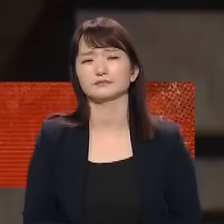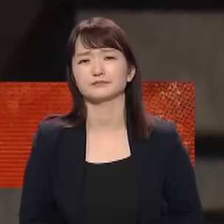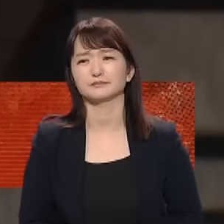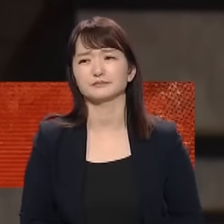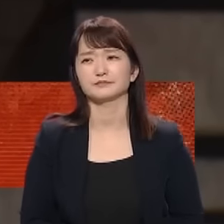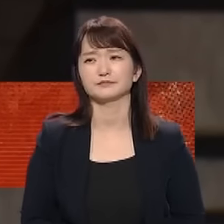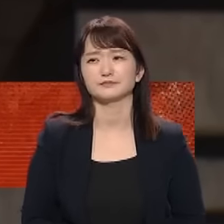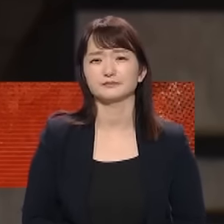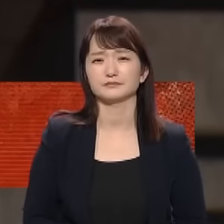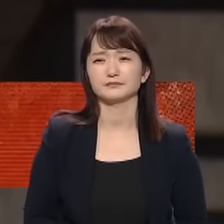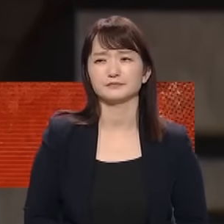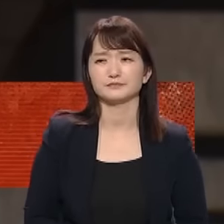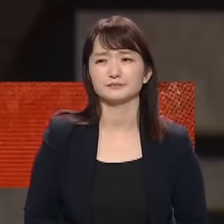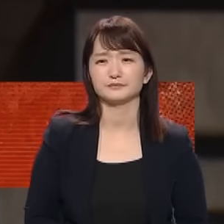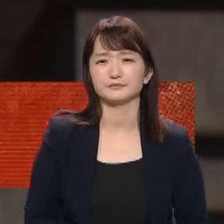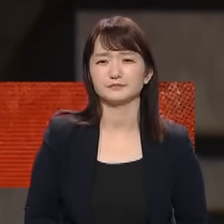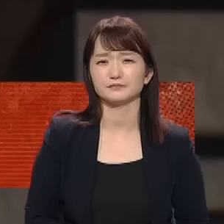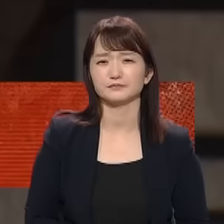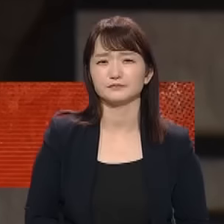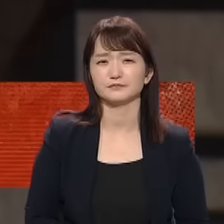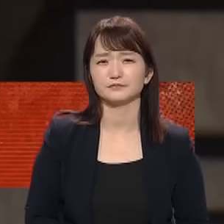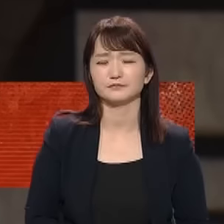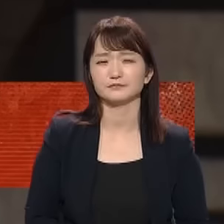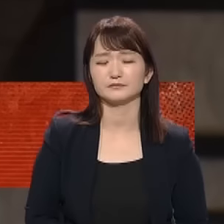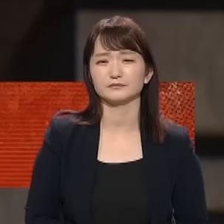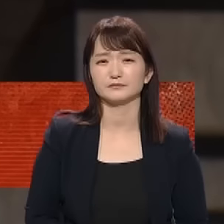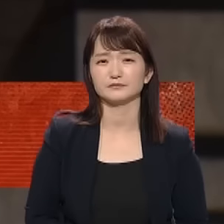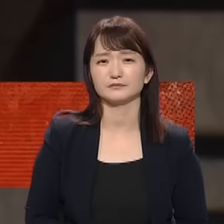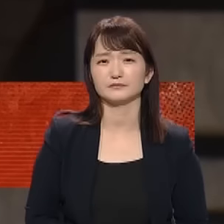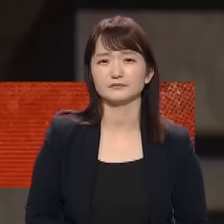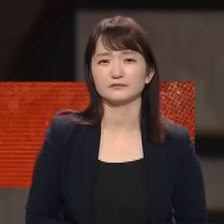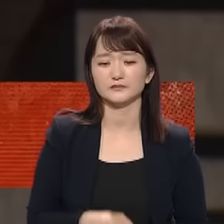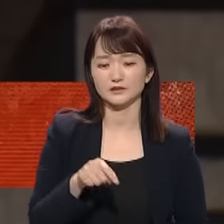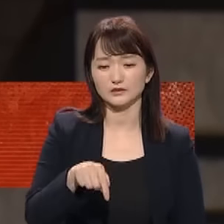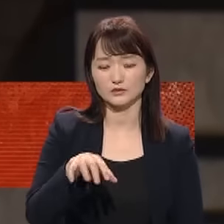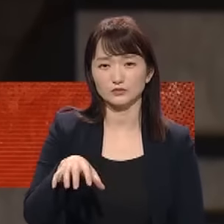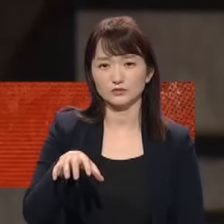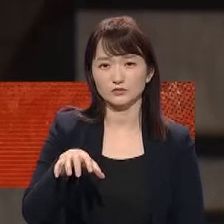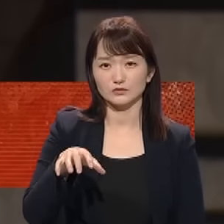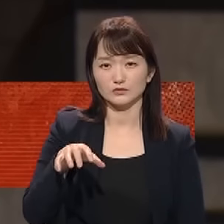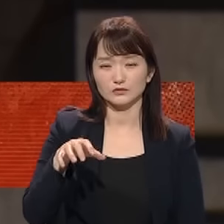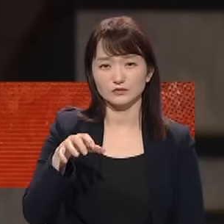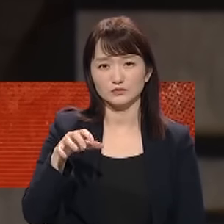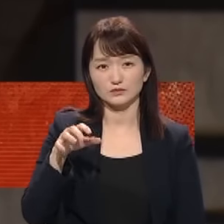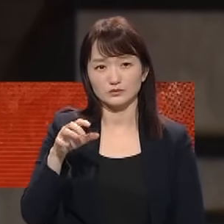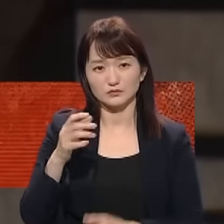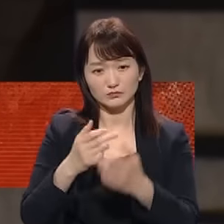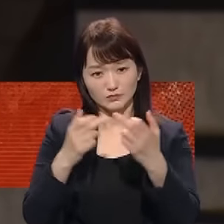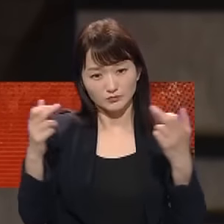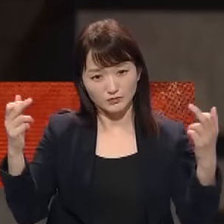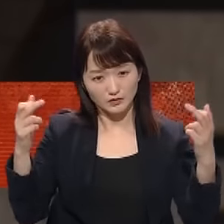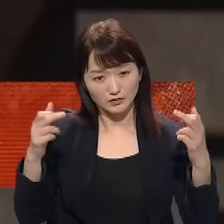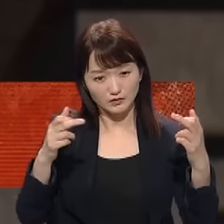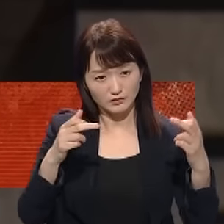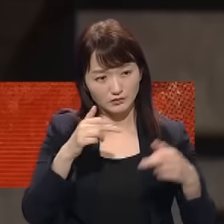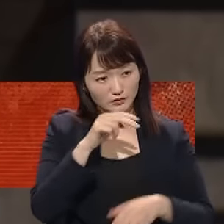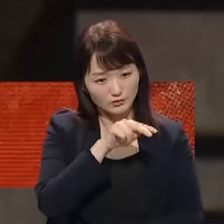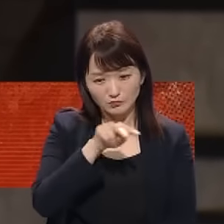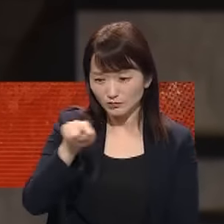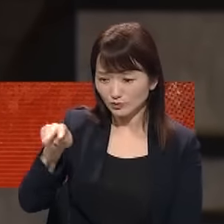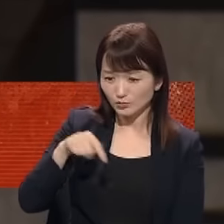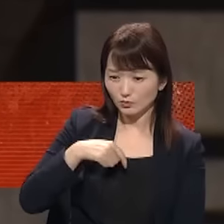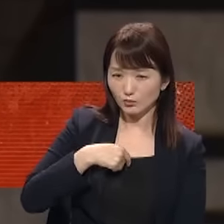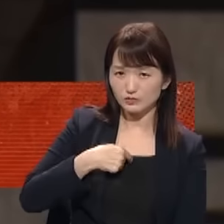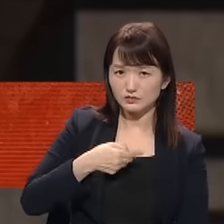심지어는 사실 저기에 있는 모든 그 풍경이라고 하는 것이 한두 사람이 자기가 독점한 것이 아니잖아요. 그래서 네.